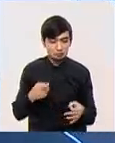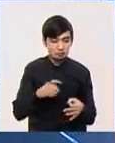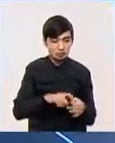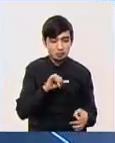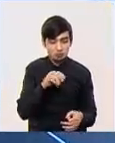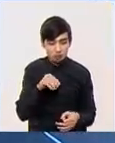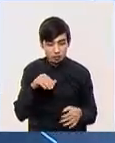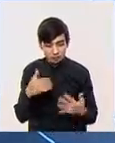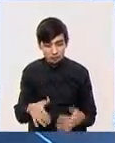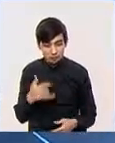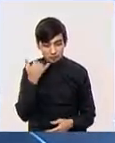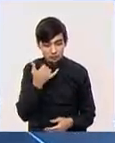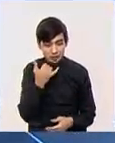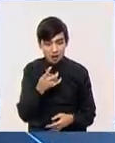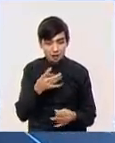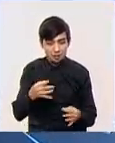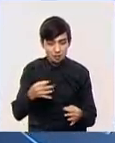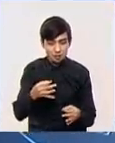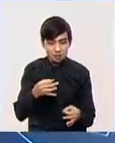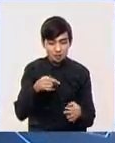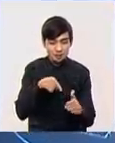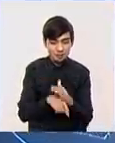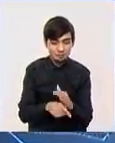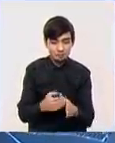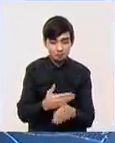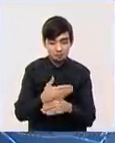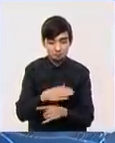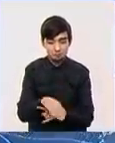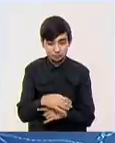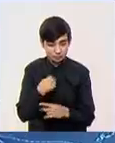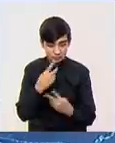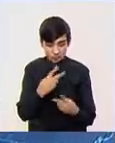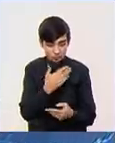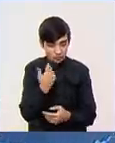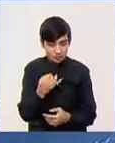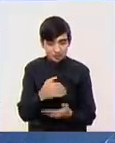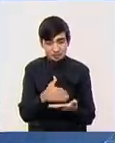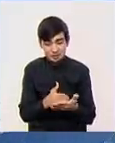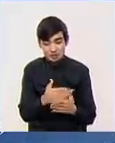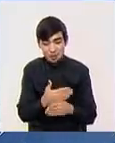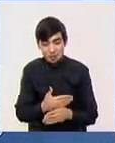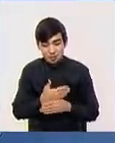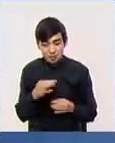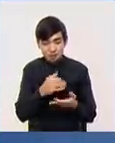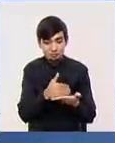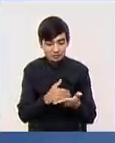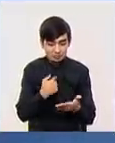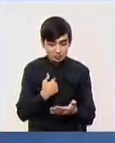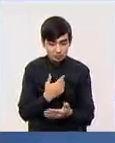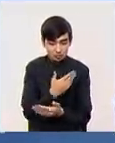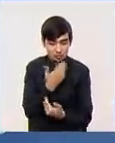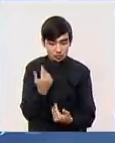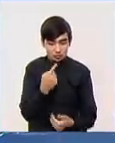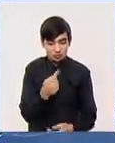сүйіншілеп қоңырау соғатындарын айтады. Бірақ осы айтылған қолдауды көрмедік деген аналар көмек алғандардың тізімінде мүлдем жоқ біз деп